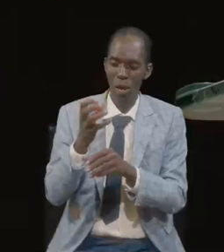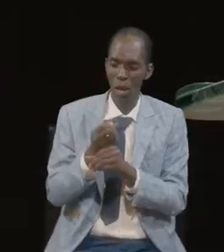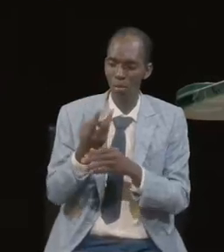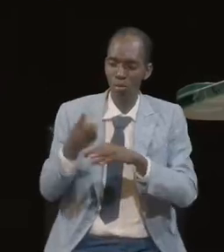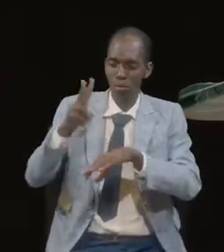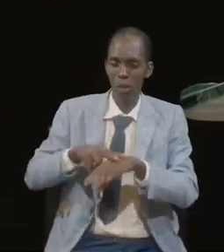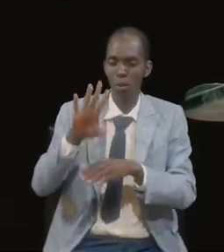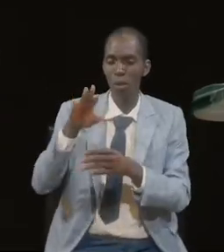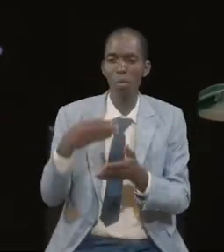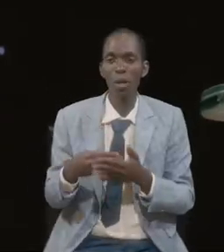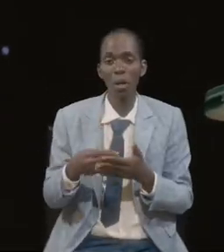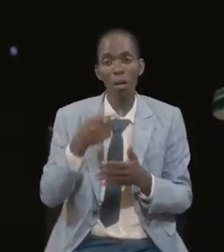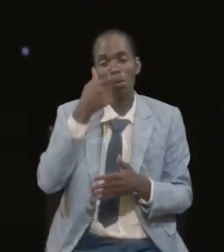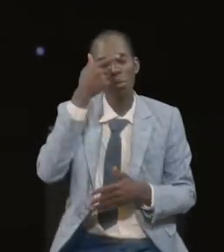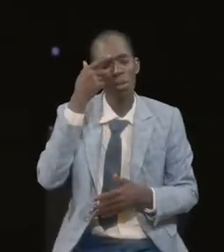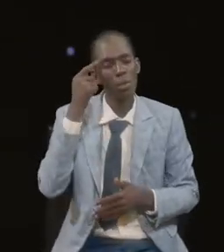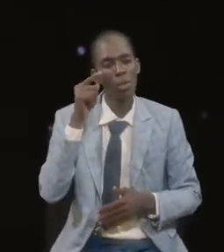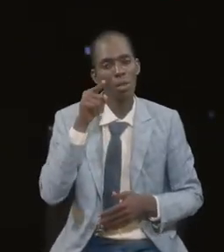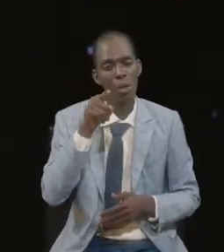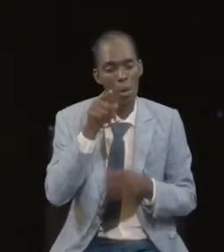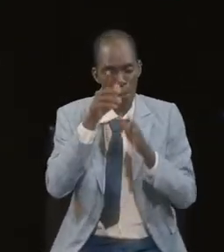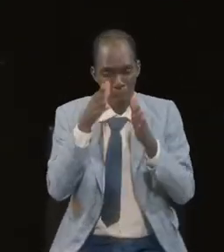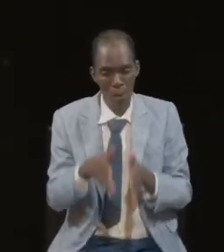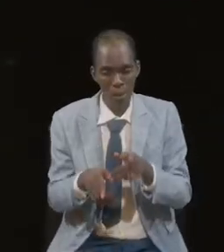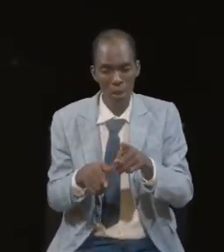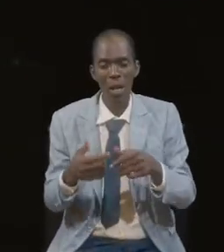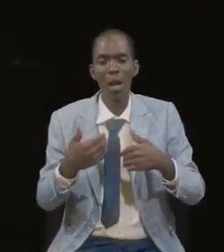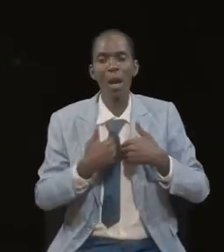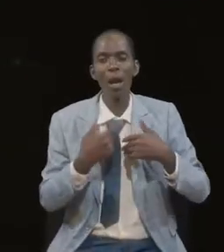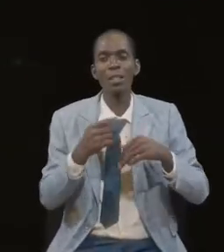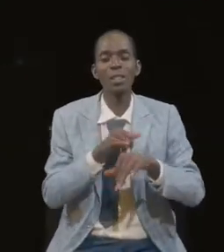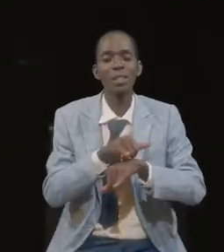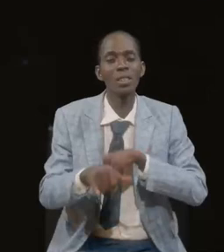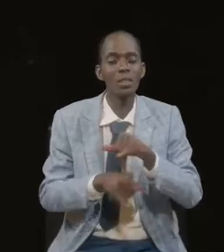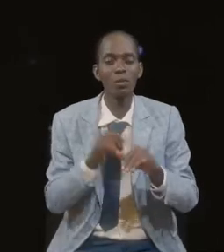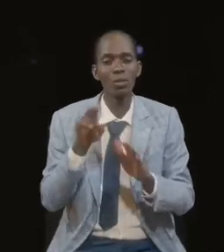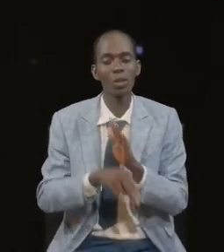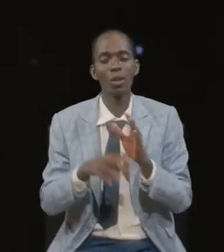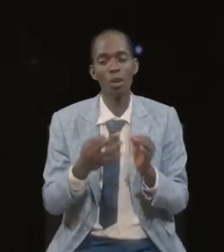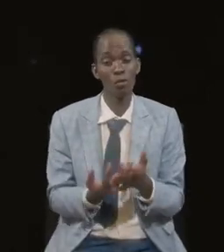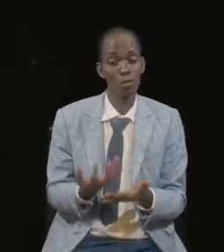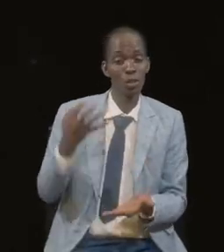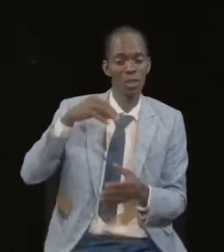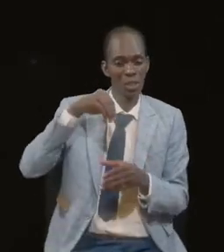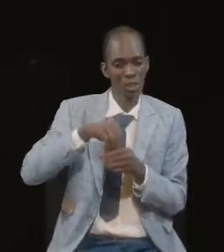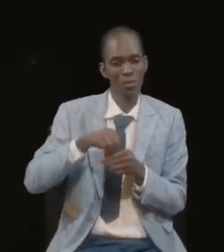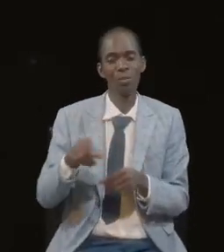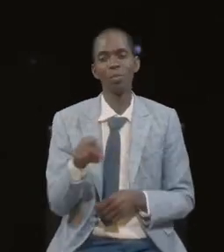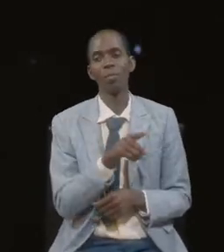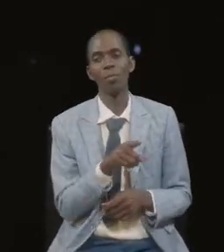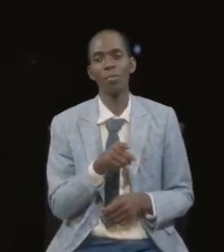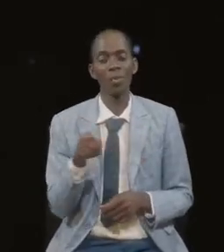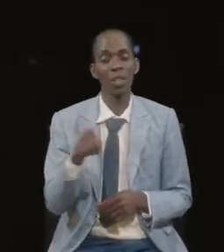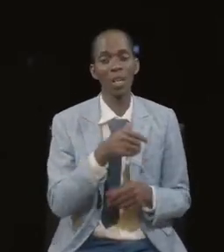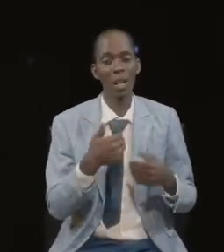auras ceci. Parce qu'ils ont les séductions des richesses déjà qui les dérangent. Ils ont